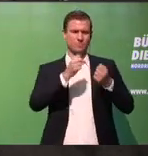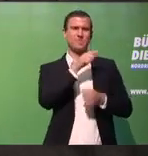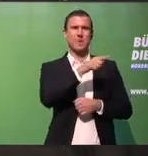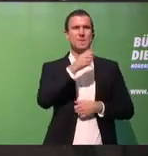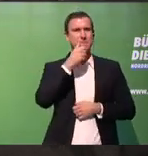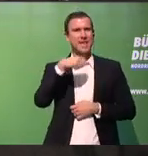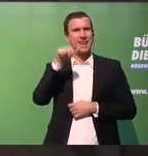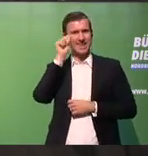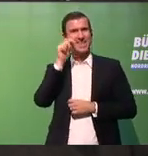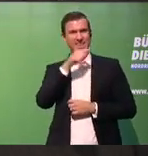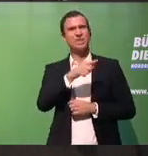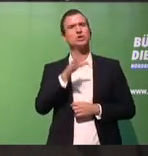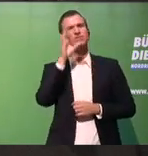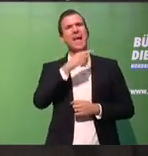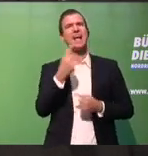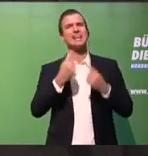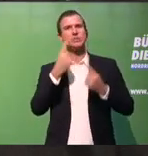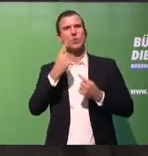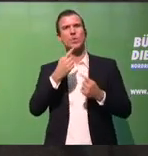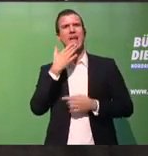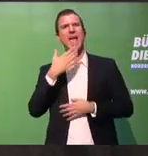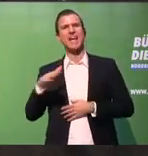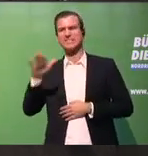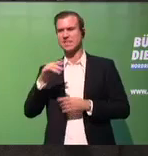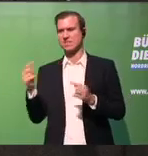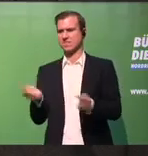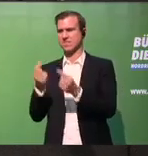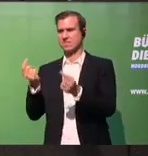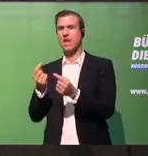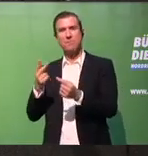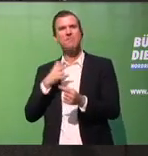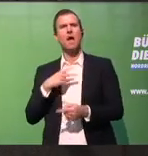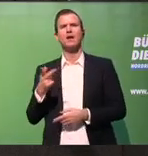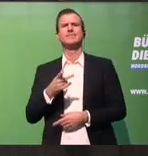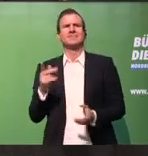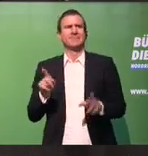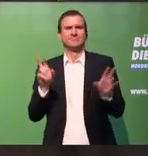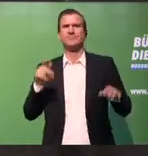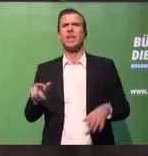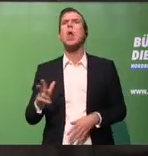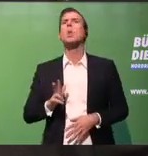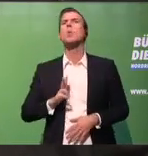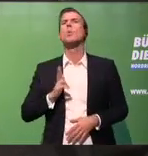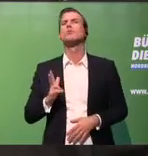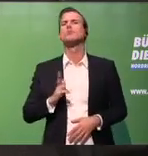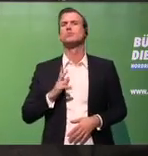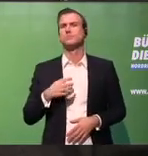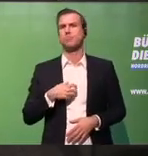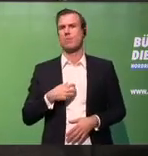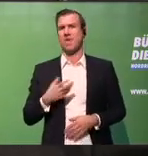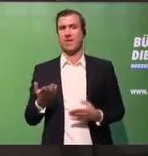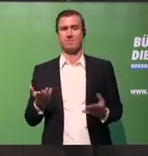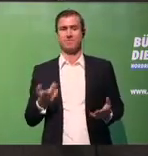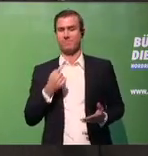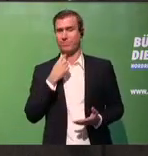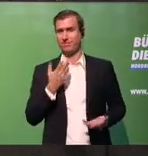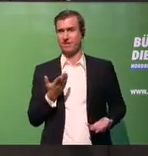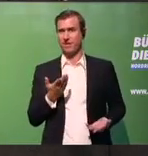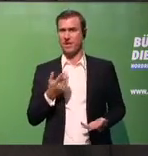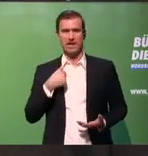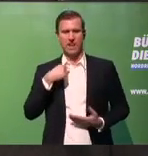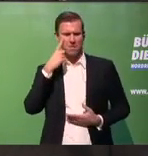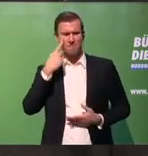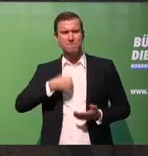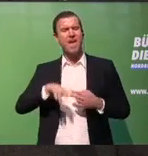und der Streit über Schwarz-Grün in Hessen eigentlich doch als wahre Luxusprobleme. Umso notwendiger erscheint mir die Frage